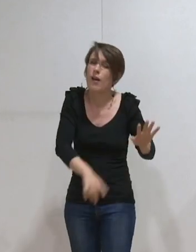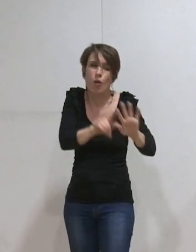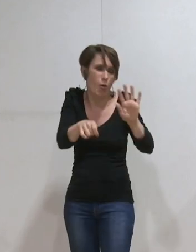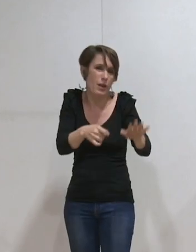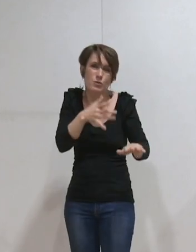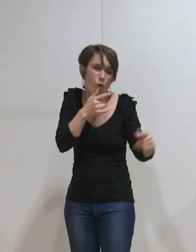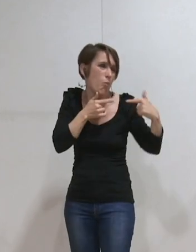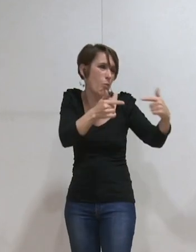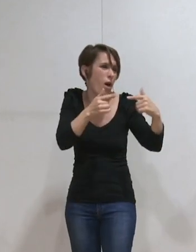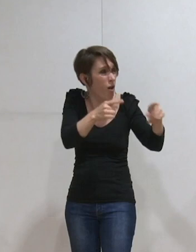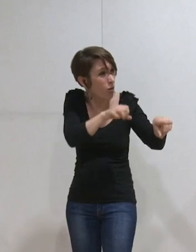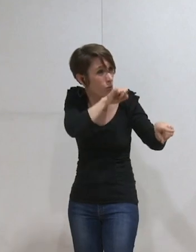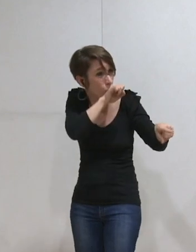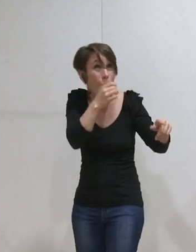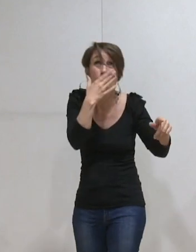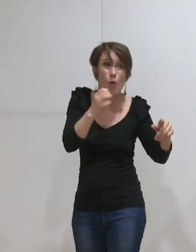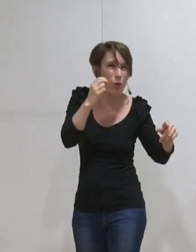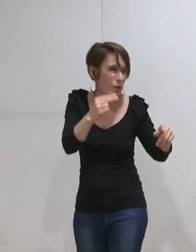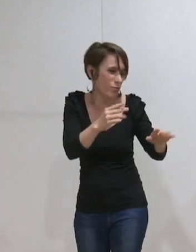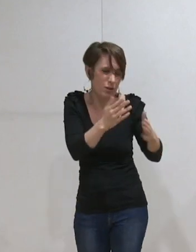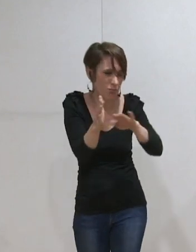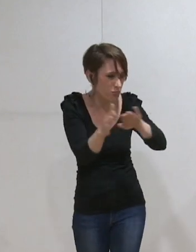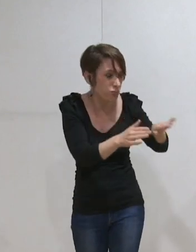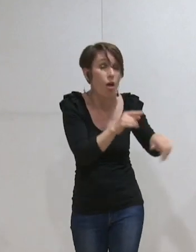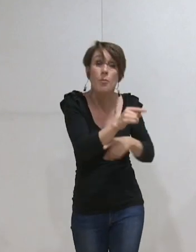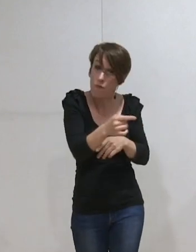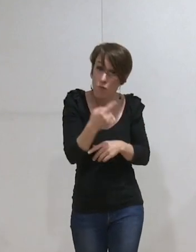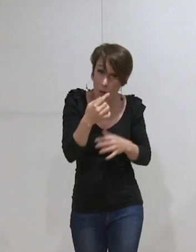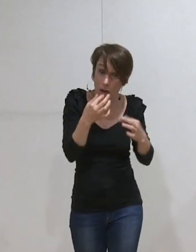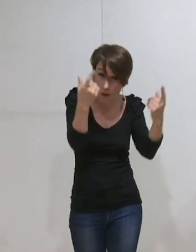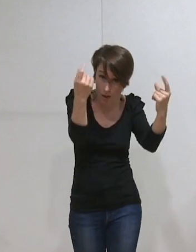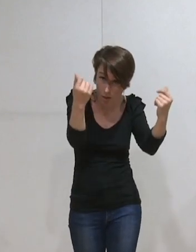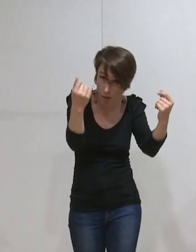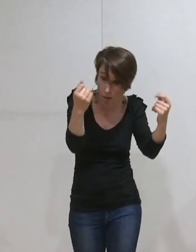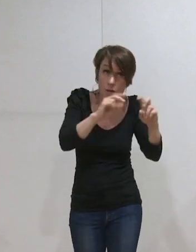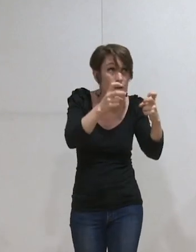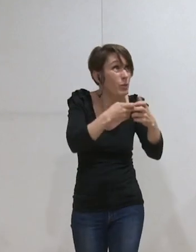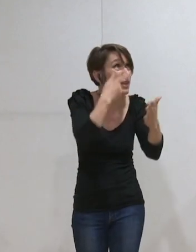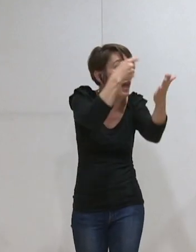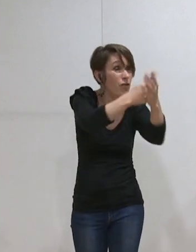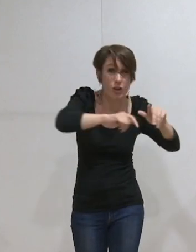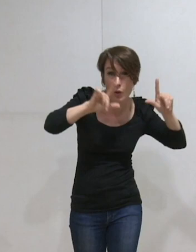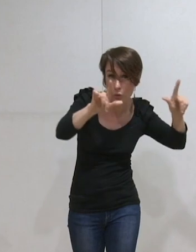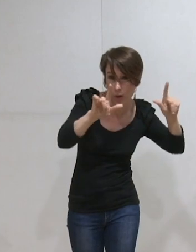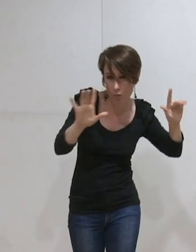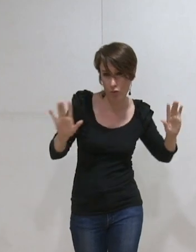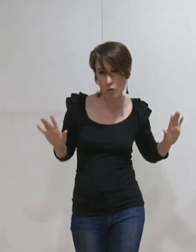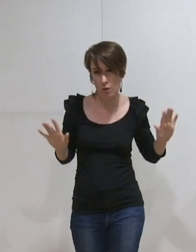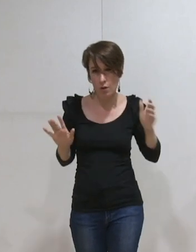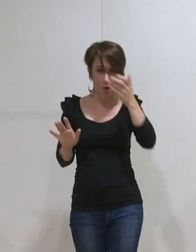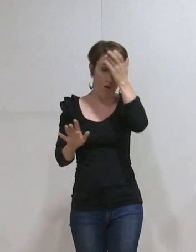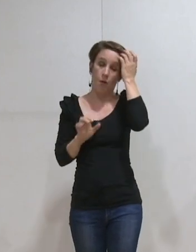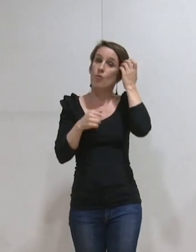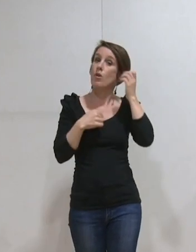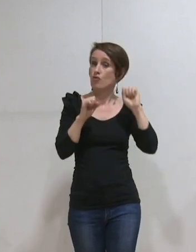mais puisque vous en restez à des à des propos mercantiles sur l'acquisition de de cette œuvre deux